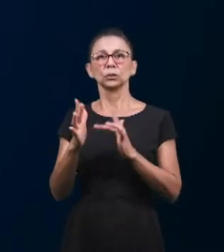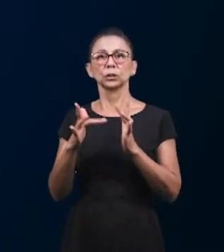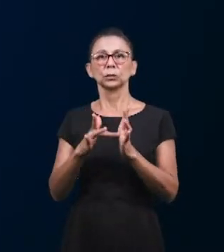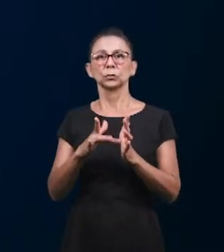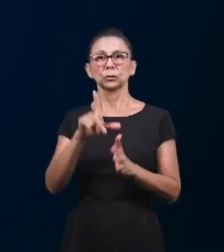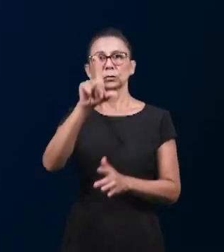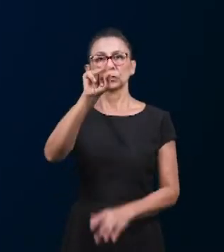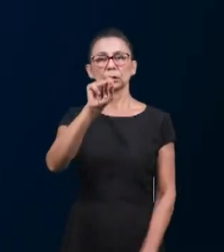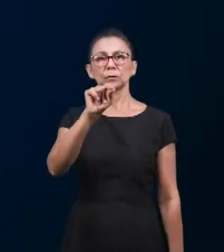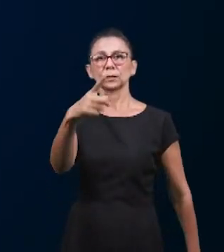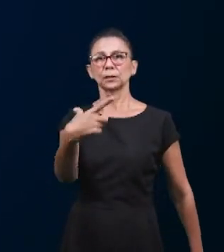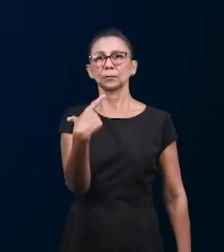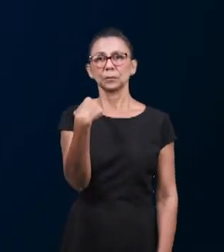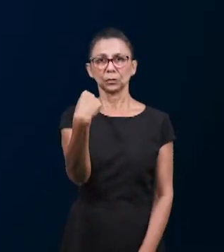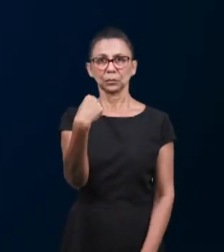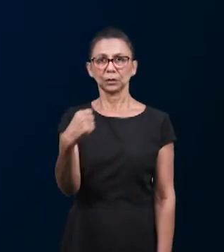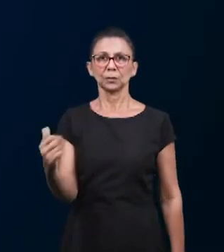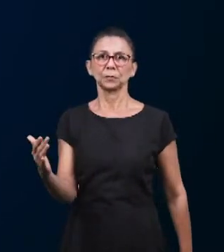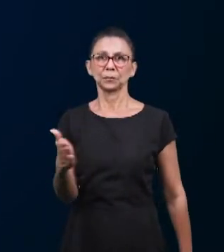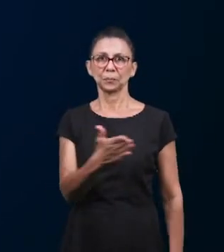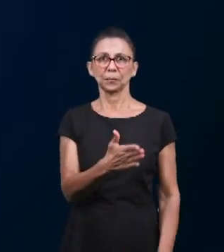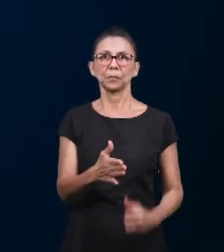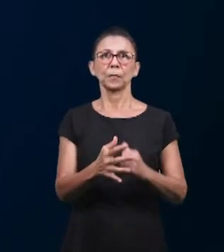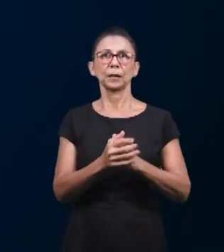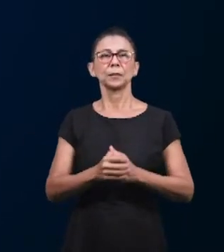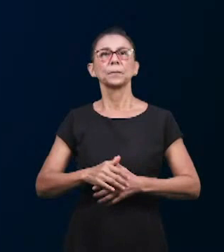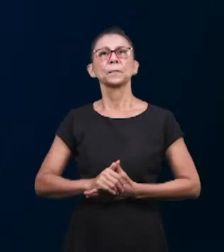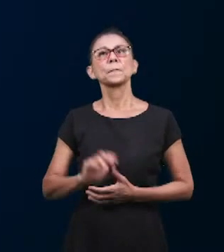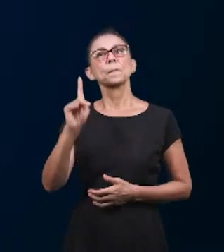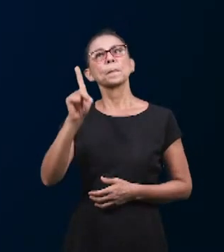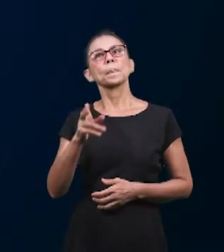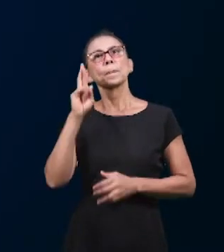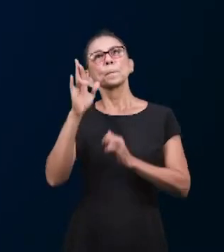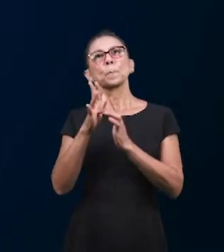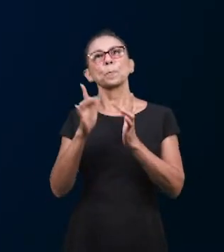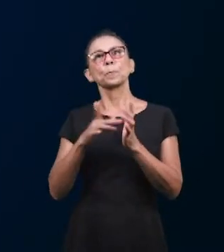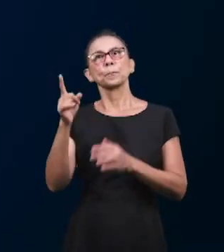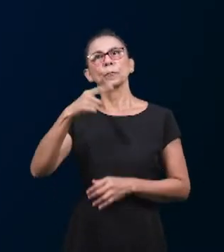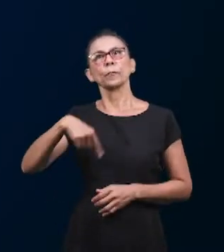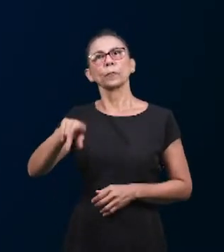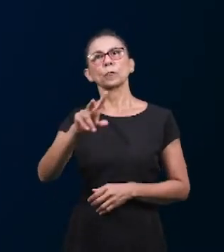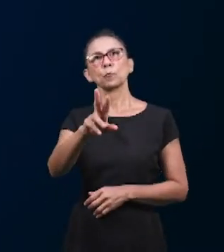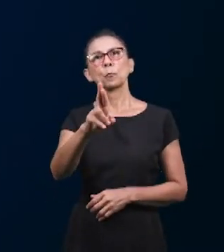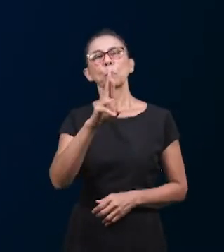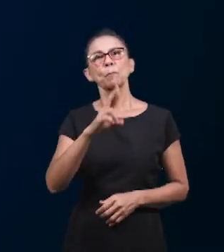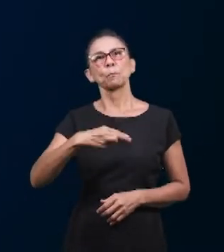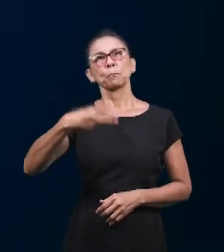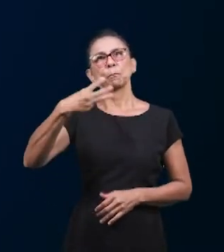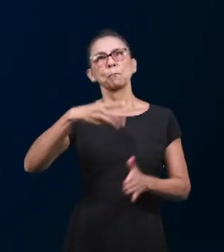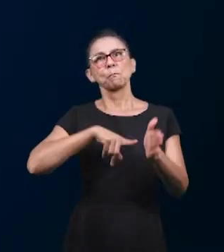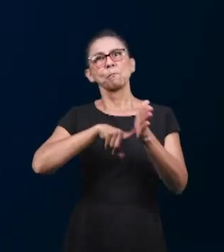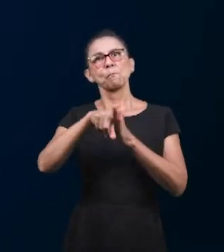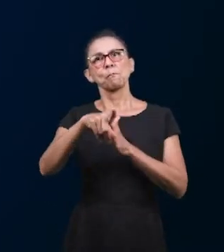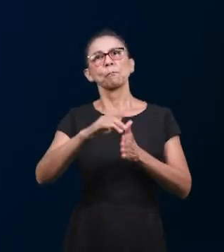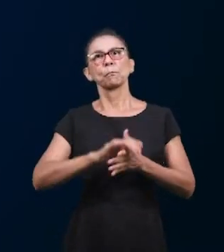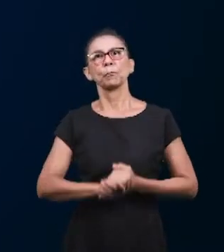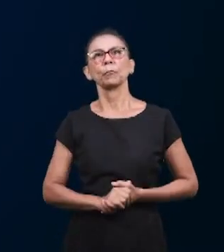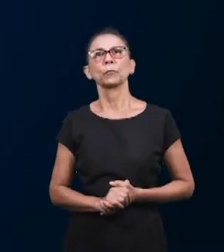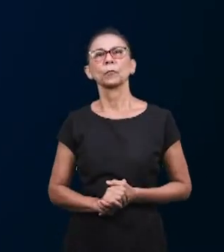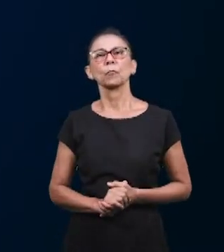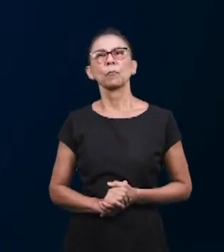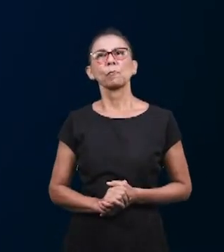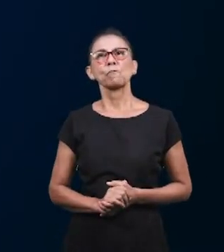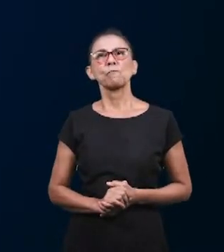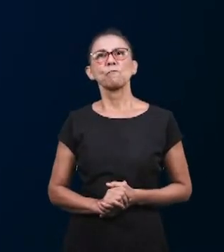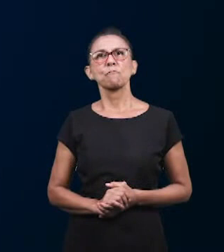Jesus. Amém. Pace del Signore Gesù a tutti. Oggi risponderò alla terza domanda: qual era l'obiettivo del Signore Gesù